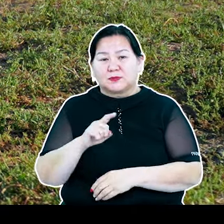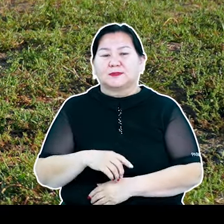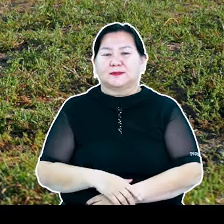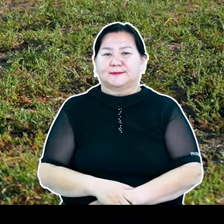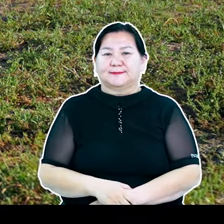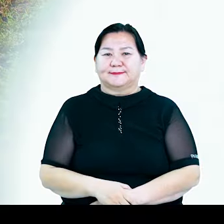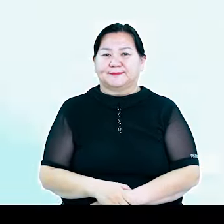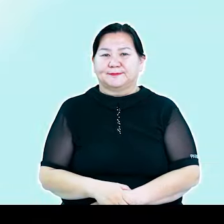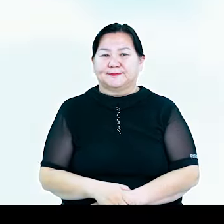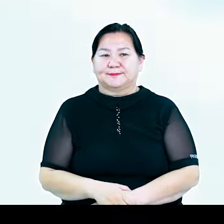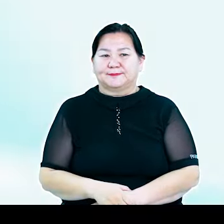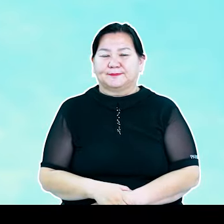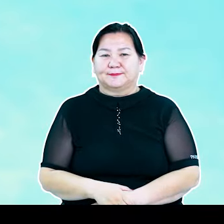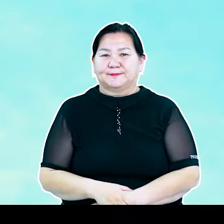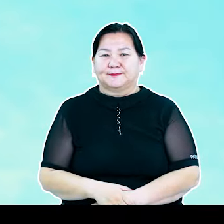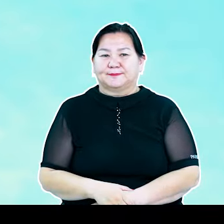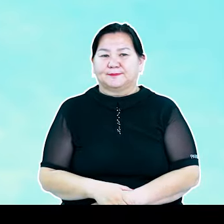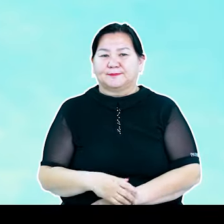Аха, тгий.